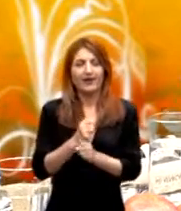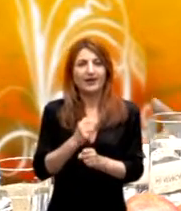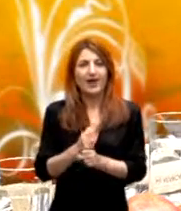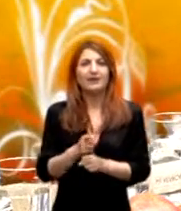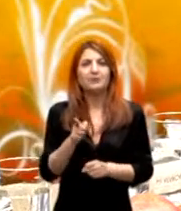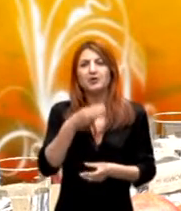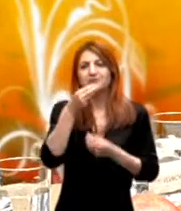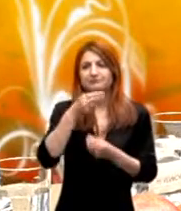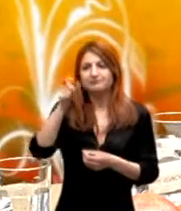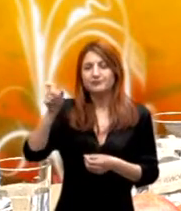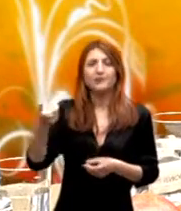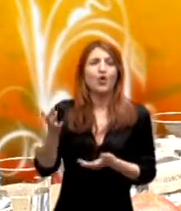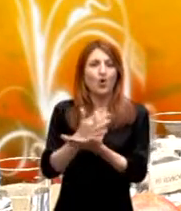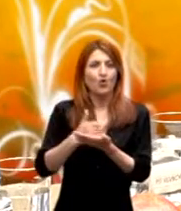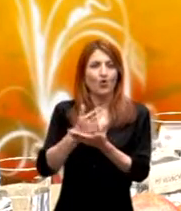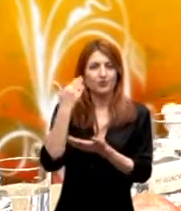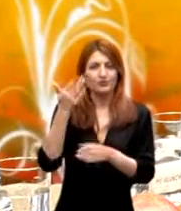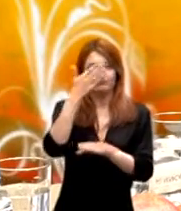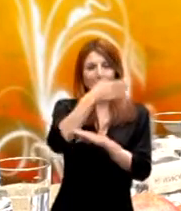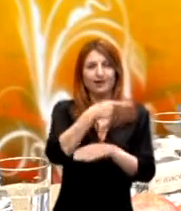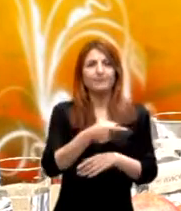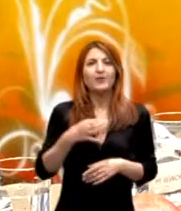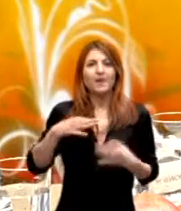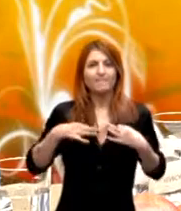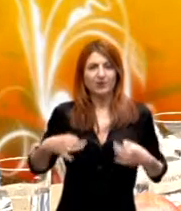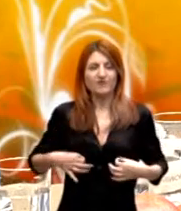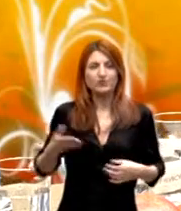izjave nekih korisnika. Profesor Koršić,